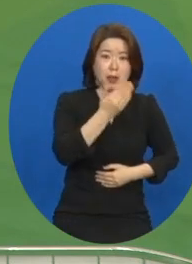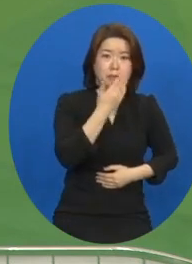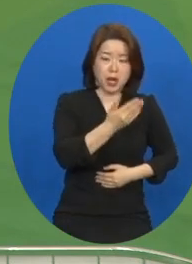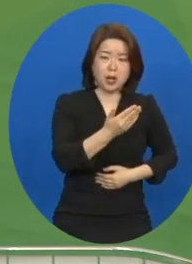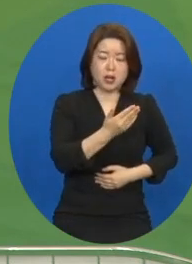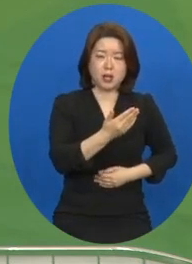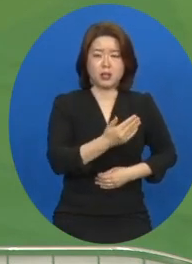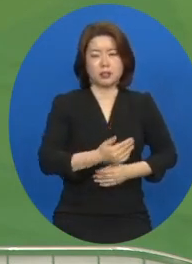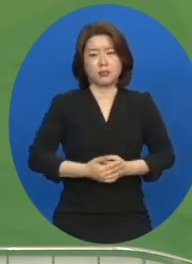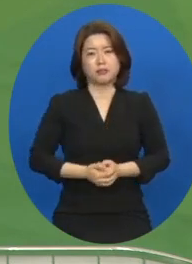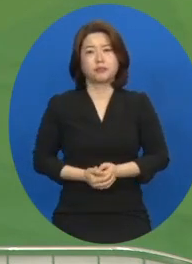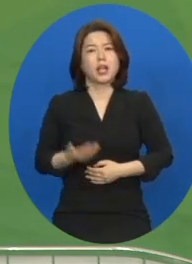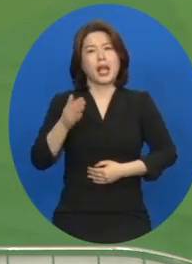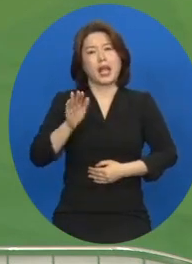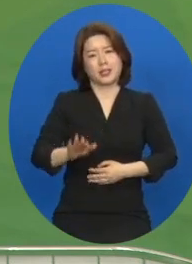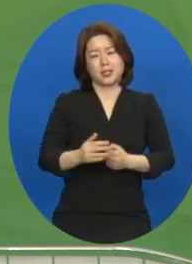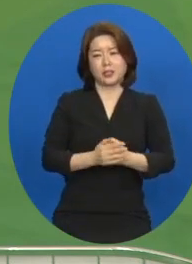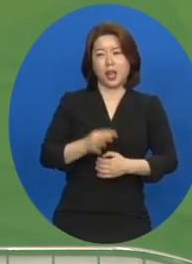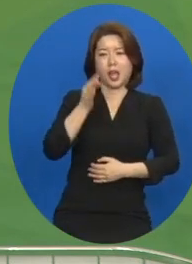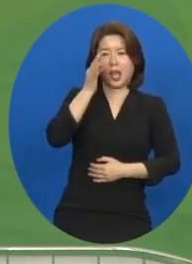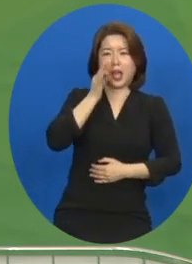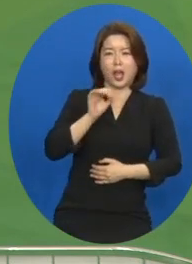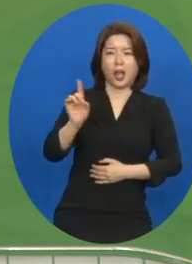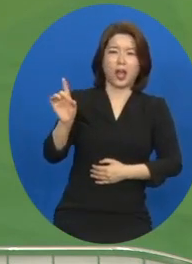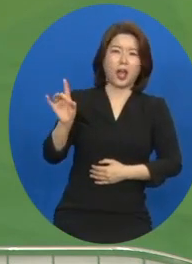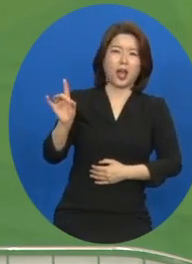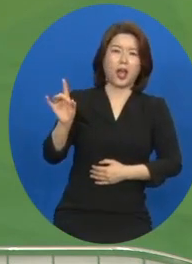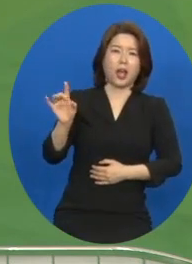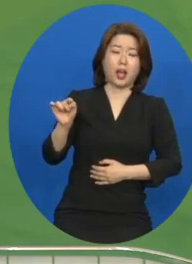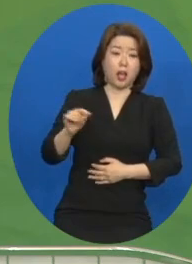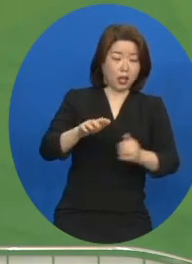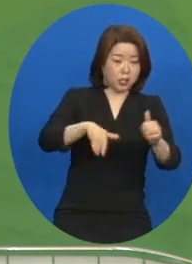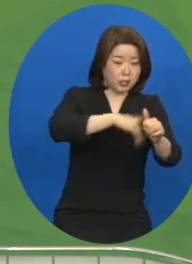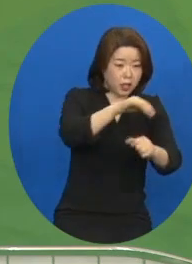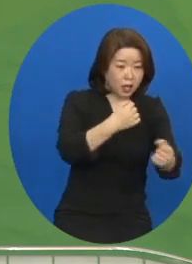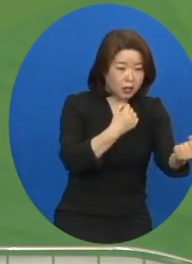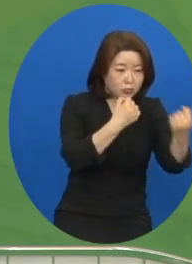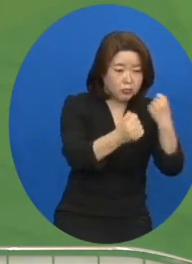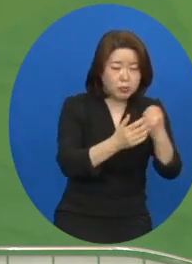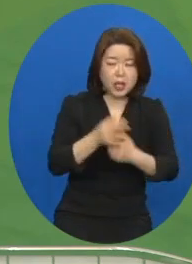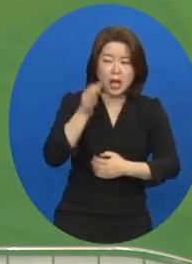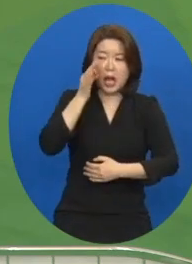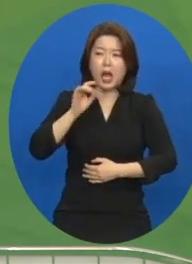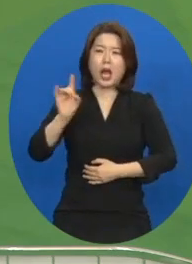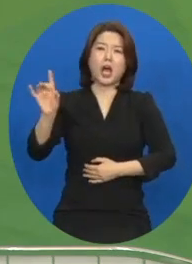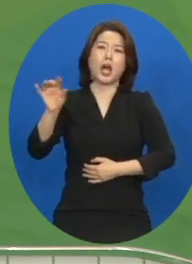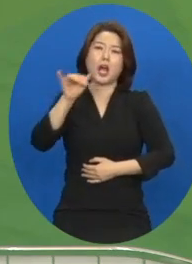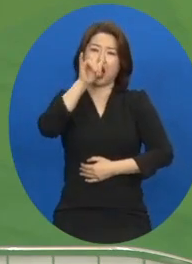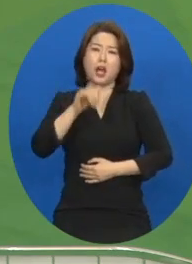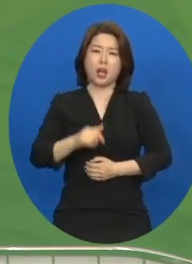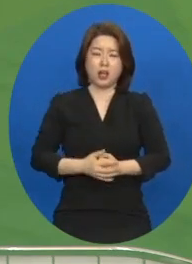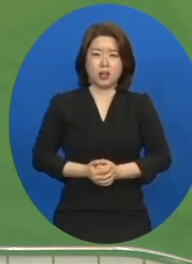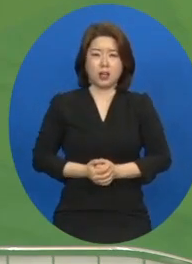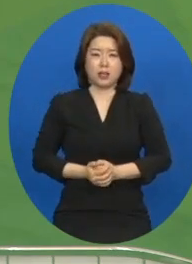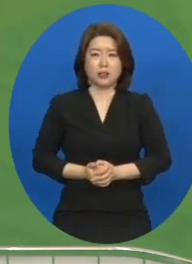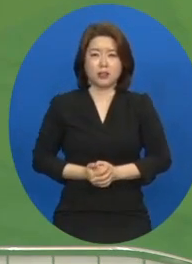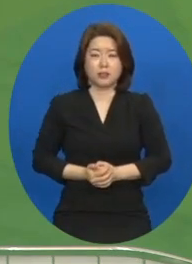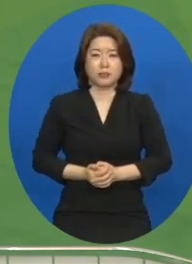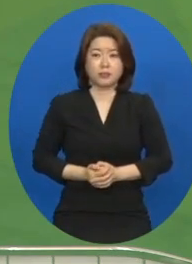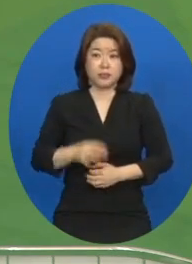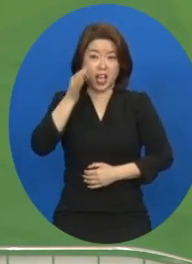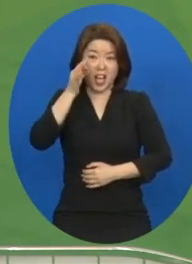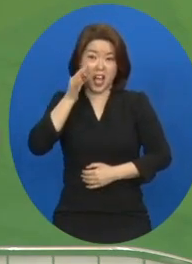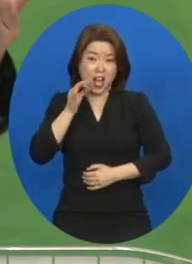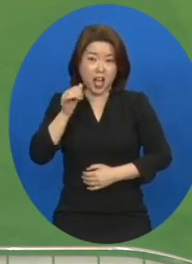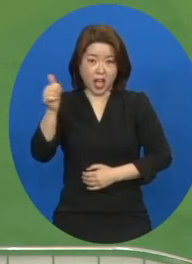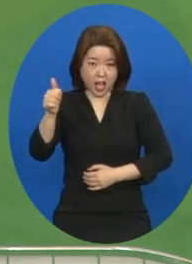그런데 아간 같은 사람이, 그런 상황 속에서도 아간 같은 사람이 나오는 거예요. 아간도